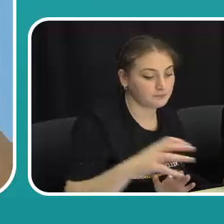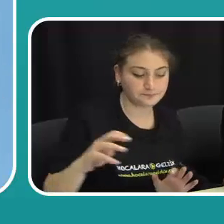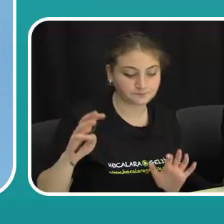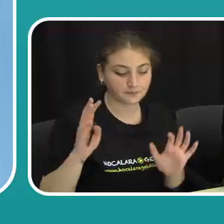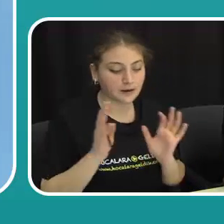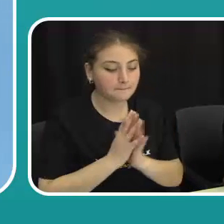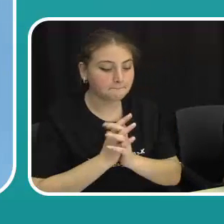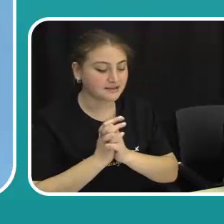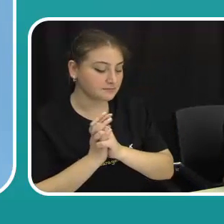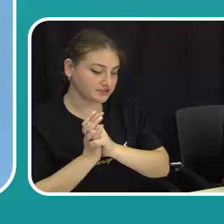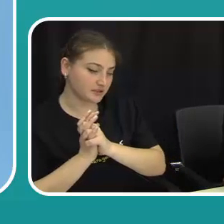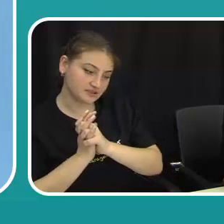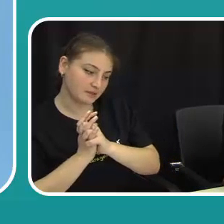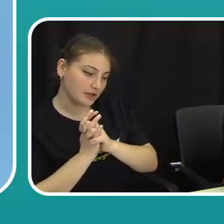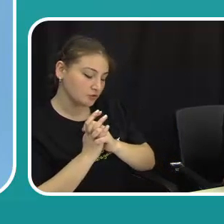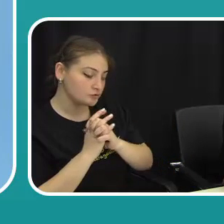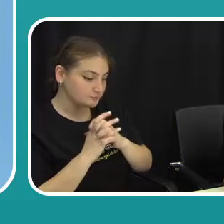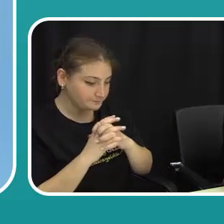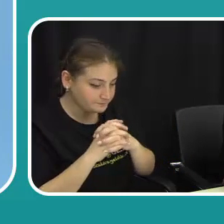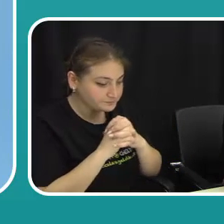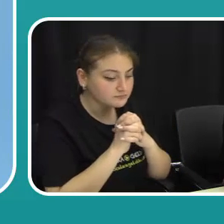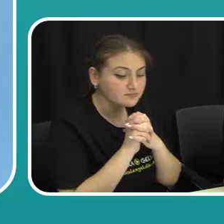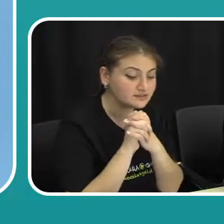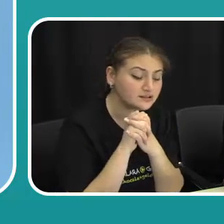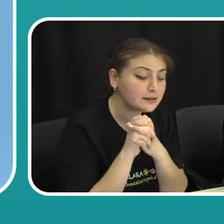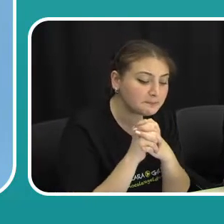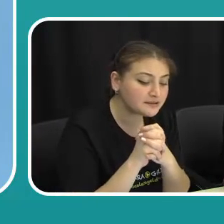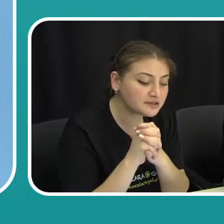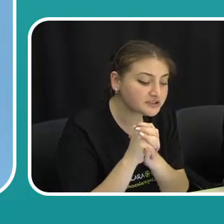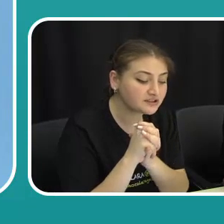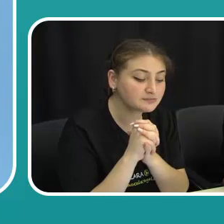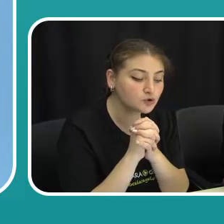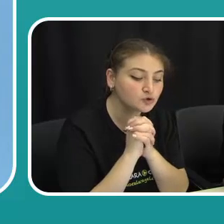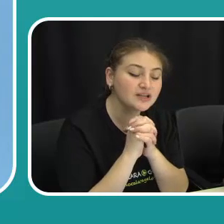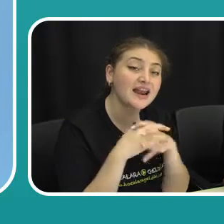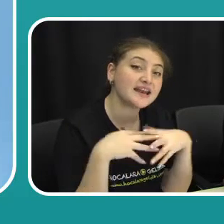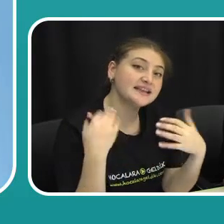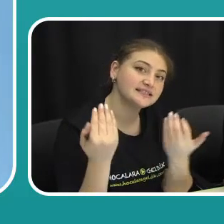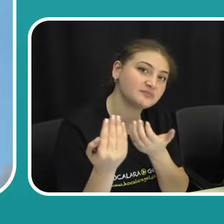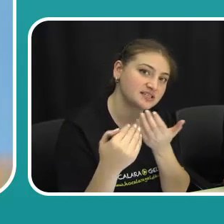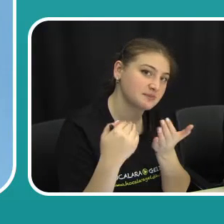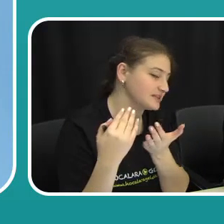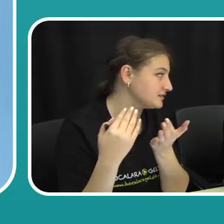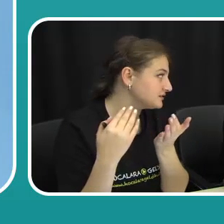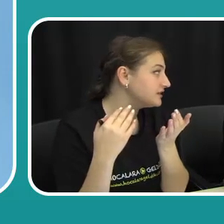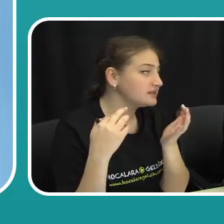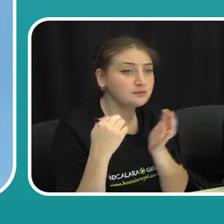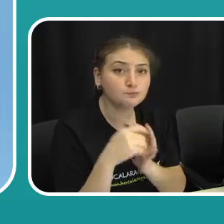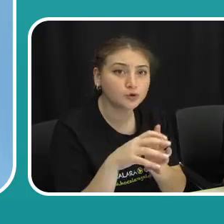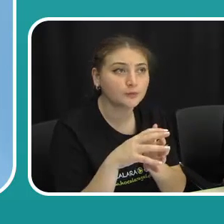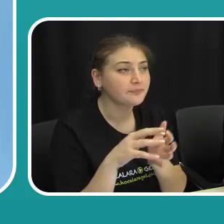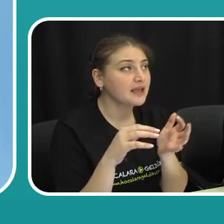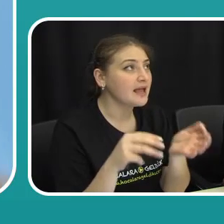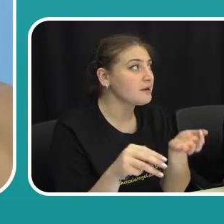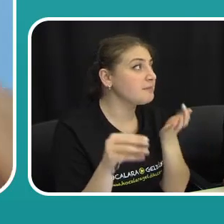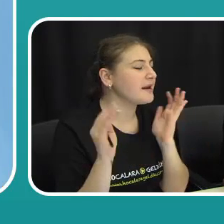değişti betimleyici anlatıma geliyoruz betimleyici anlatım sözcüklerle resim çizme sanatıdır Şimdi